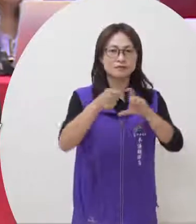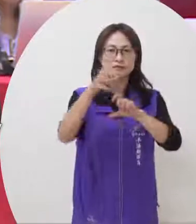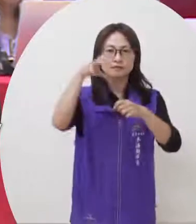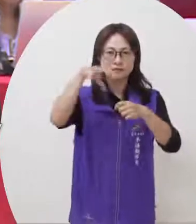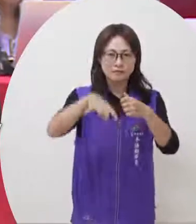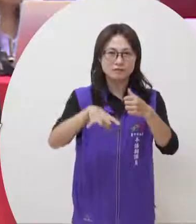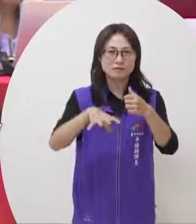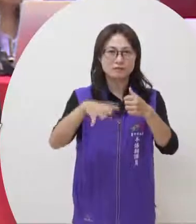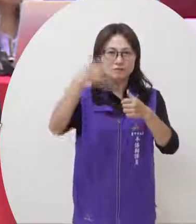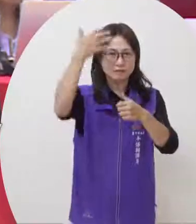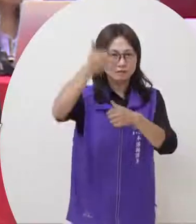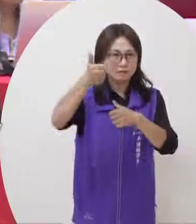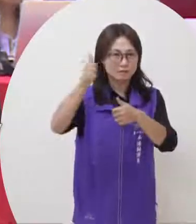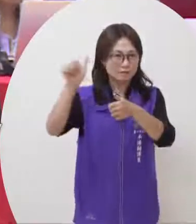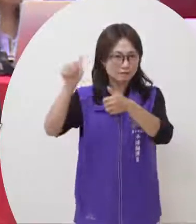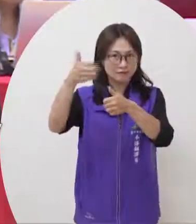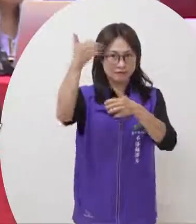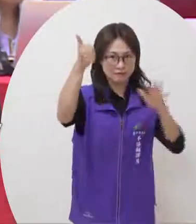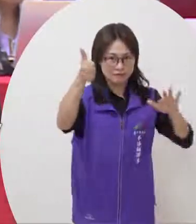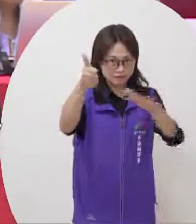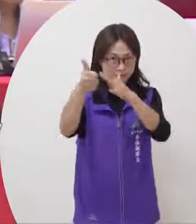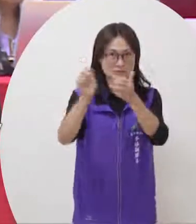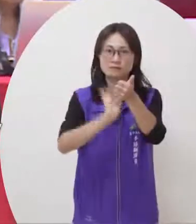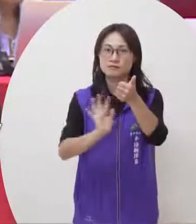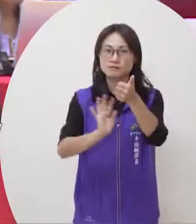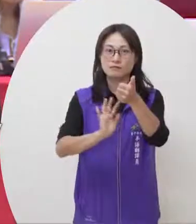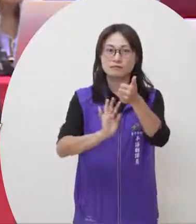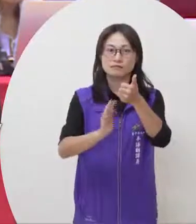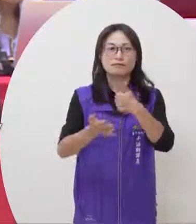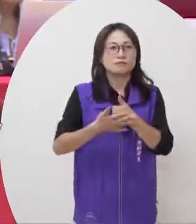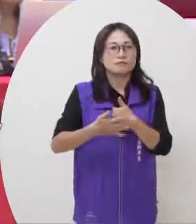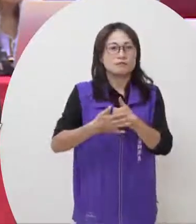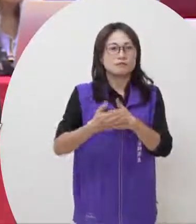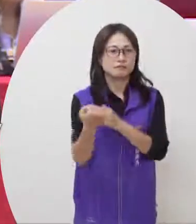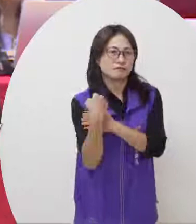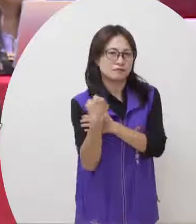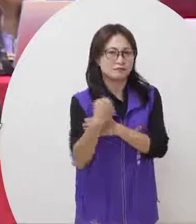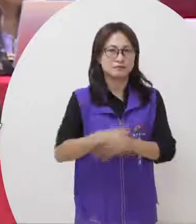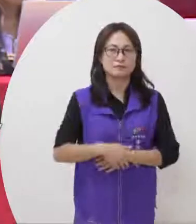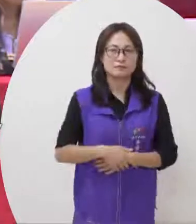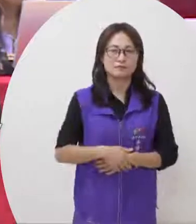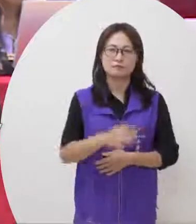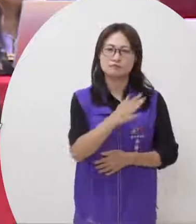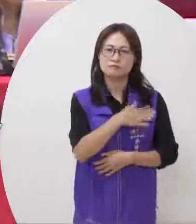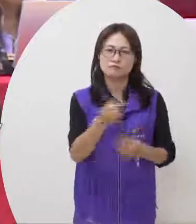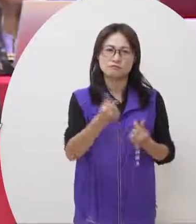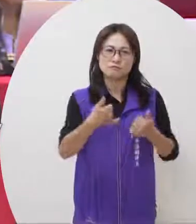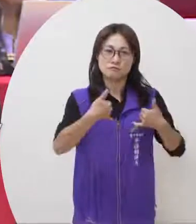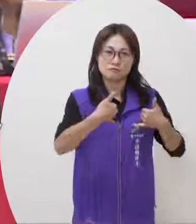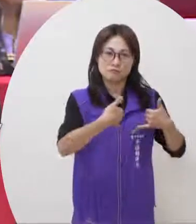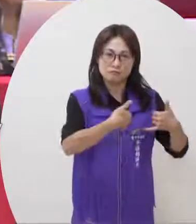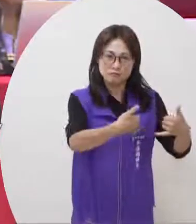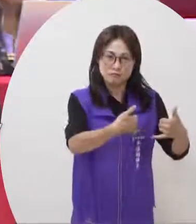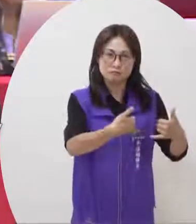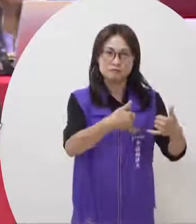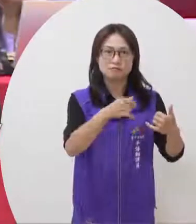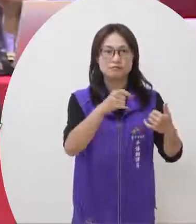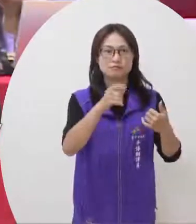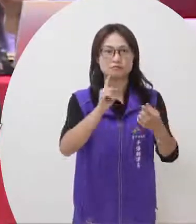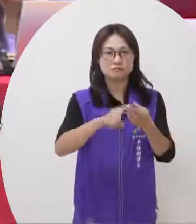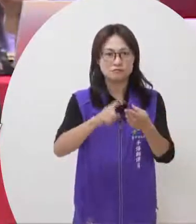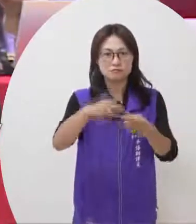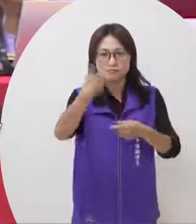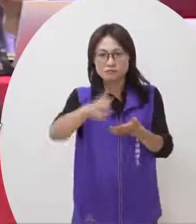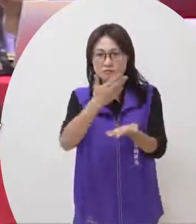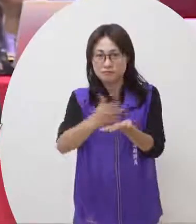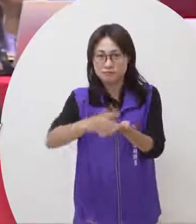长的这个带领和努力之下，我们不管是在道路上面的刨封，以及我们排水侧沟的